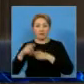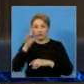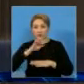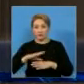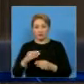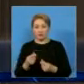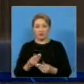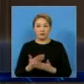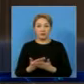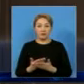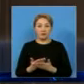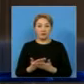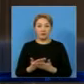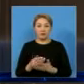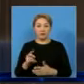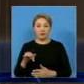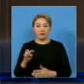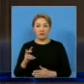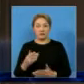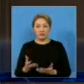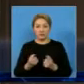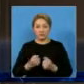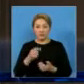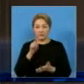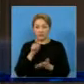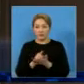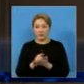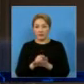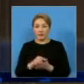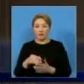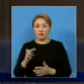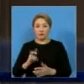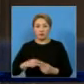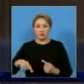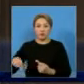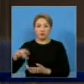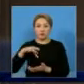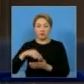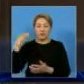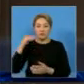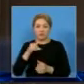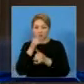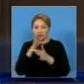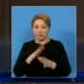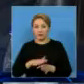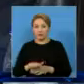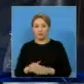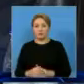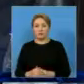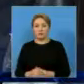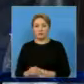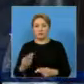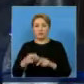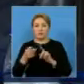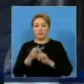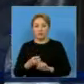республиканские трансферты. К примеру, ТОО КТП, взявший на себя обязательства по реконструкции южного обхода города Актобе, не справилась с объемом. В этой